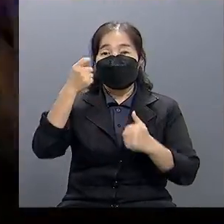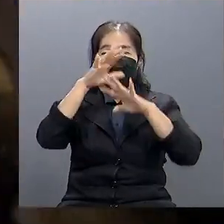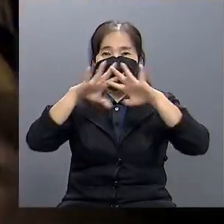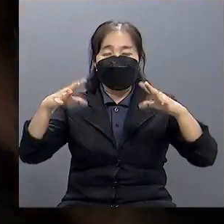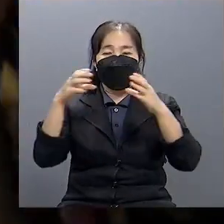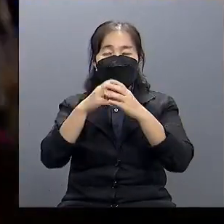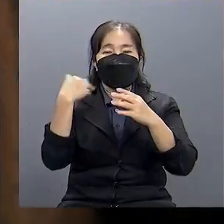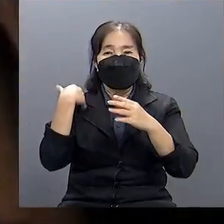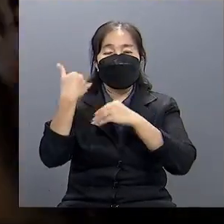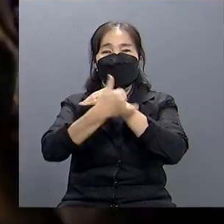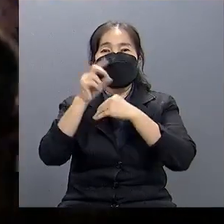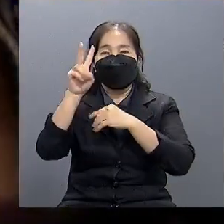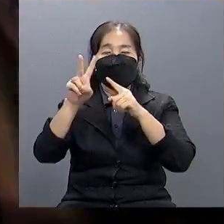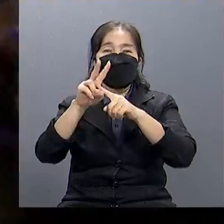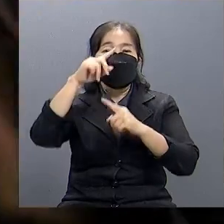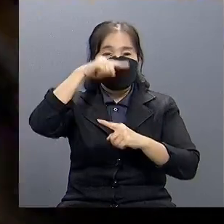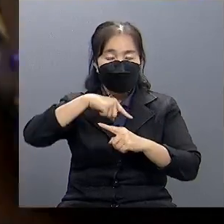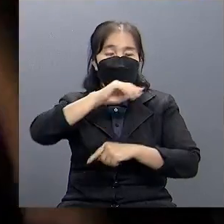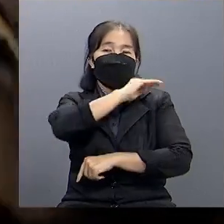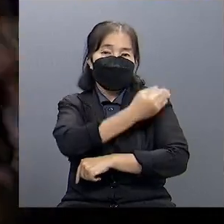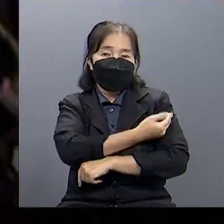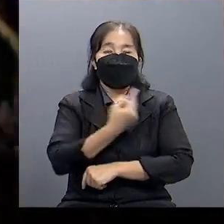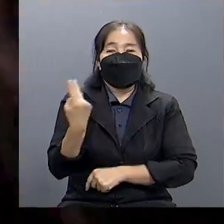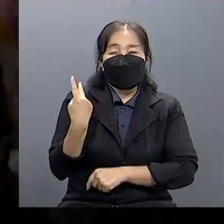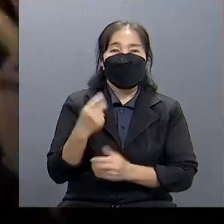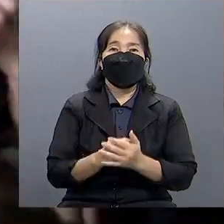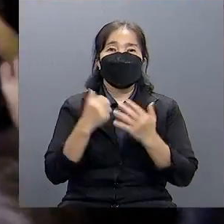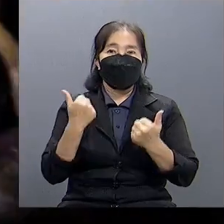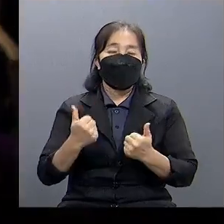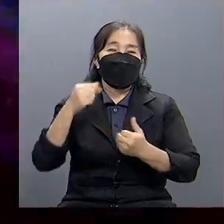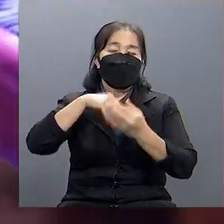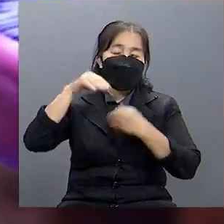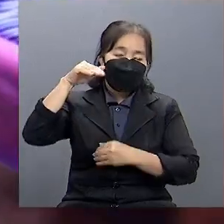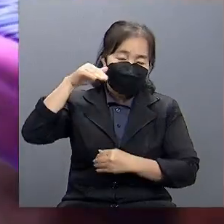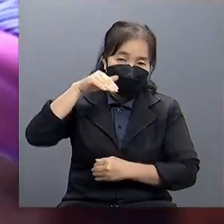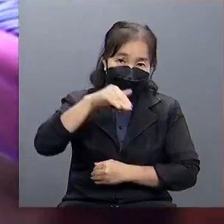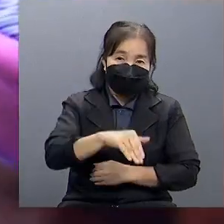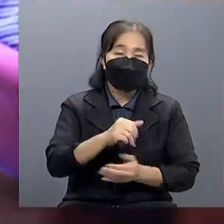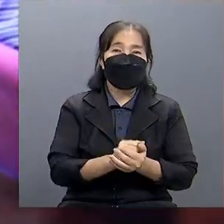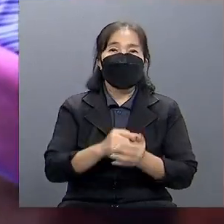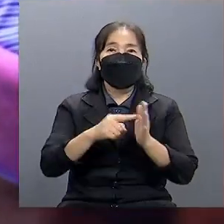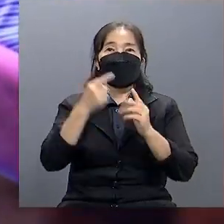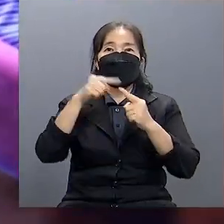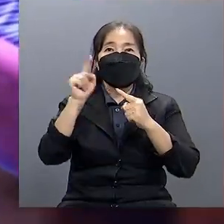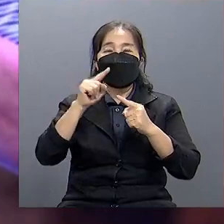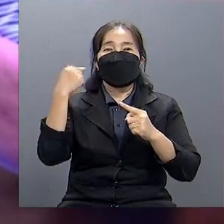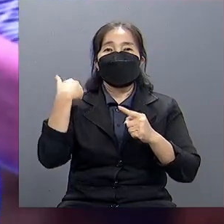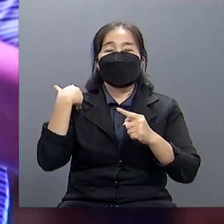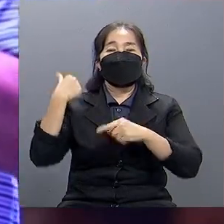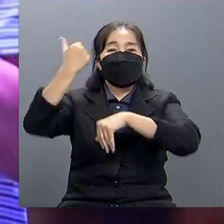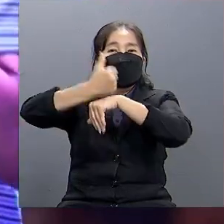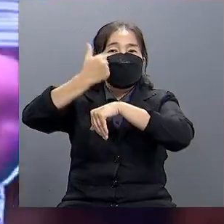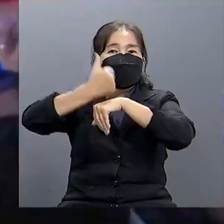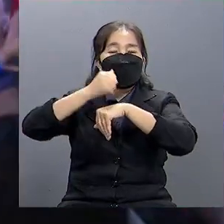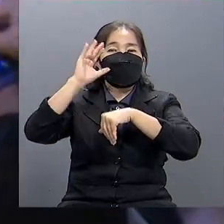ยก็คือฟิลิปปินส์ค่ะที่สถานการณ์แย่ลงเรื่อยๆโดยเฉพาะนับตั้งแต่โรดิโก้ดูเตอร์เต้เข้ารับตำแหน่งผู้นำประเท